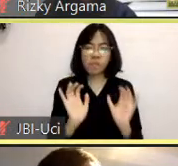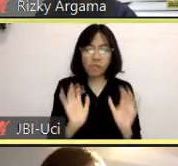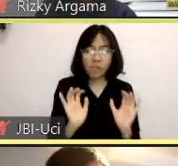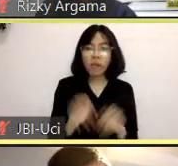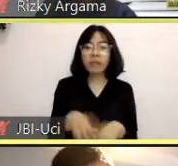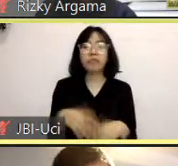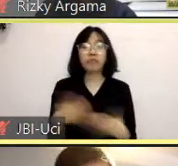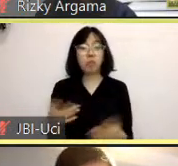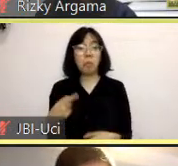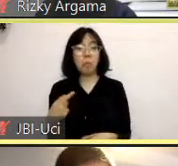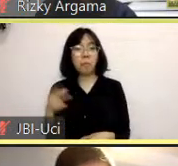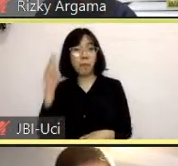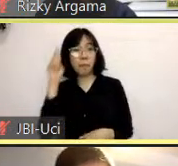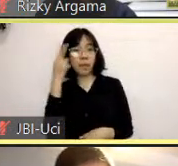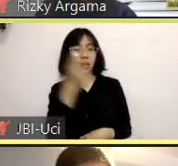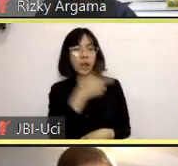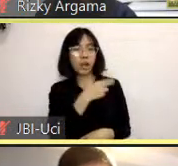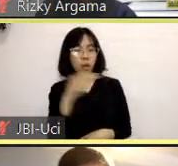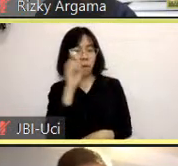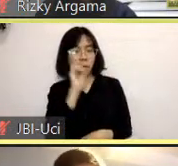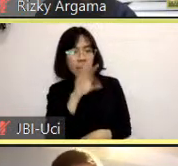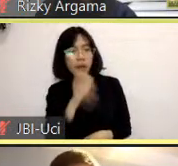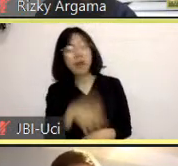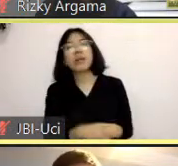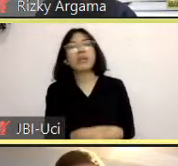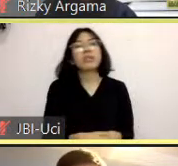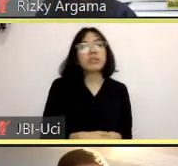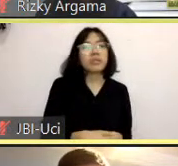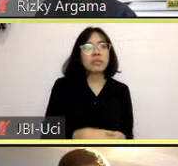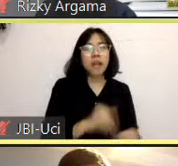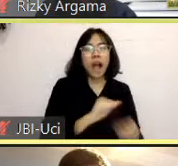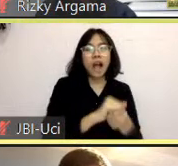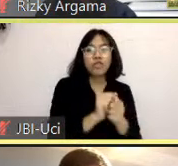ini hingga hari ini sebanyak 89 tersangka